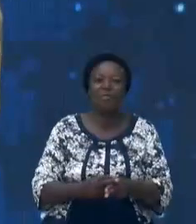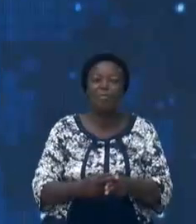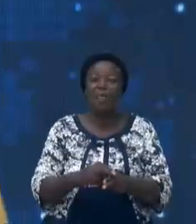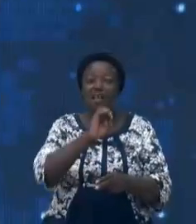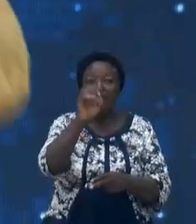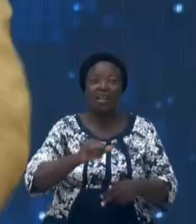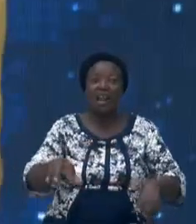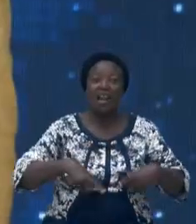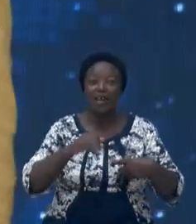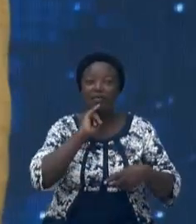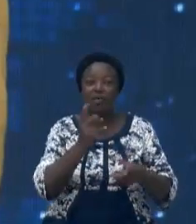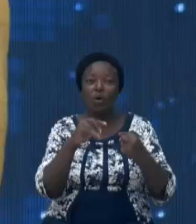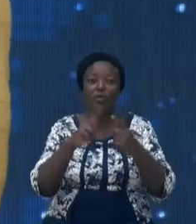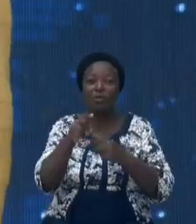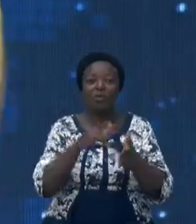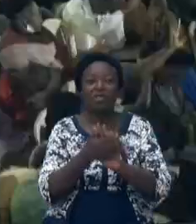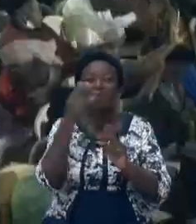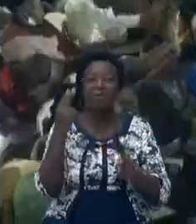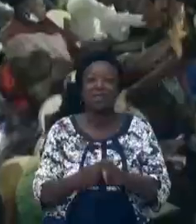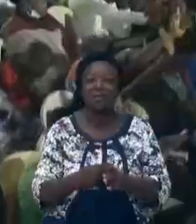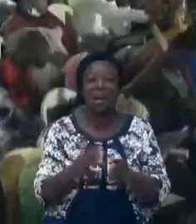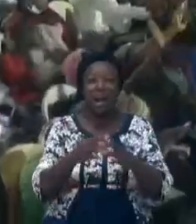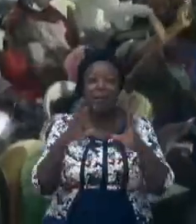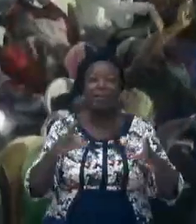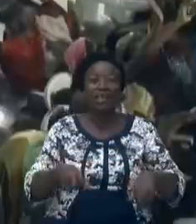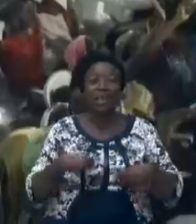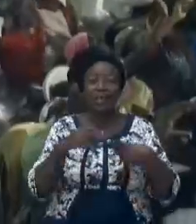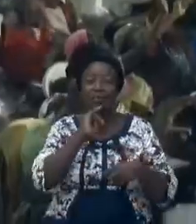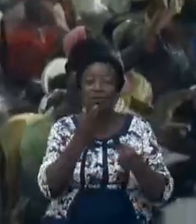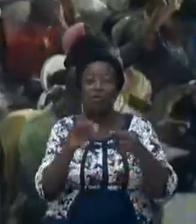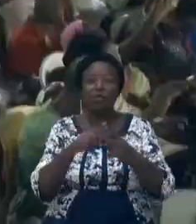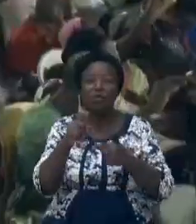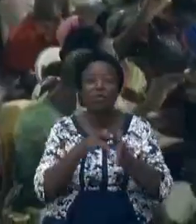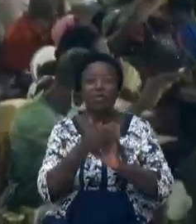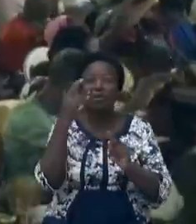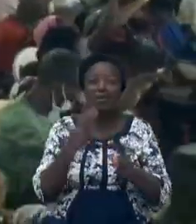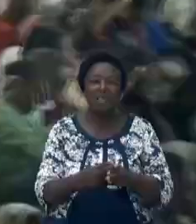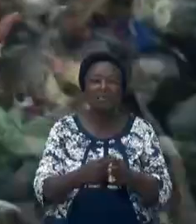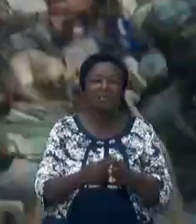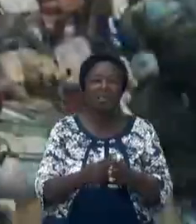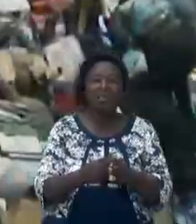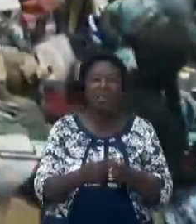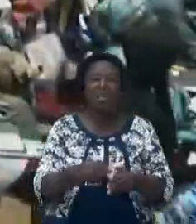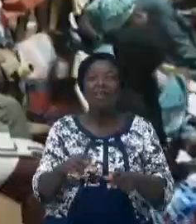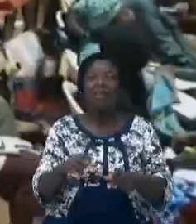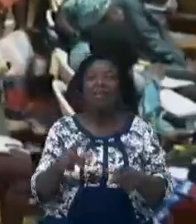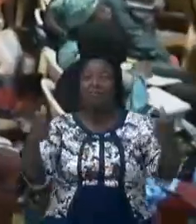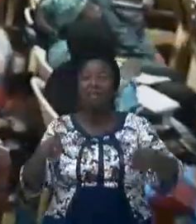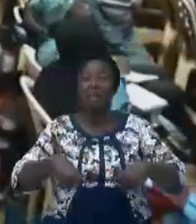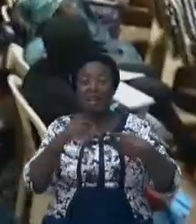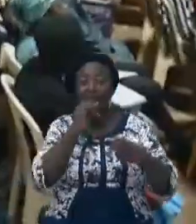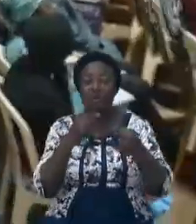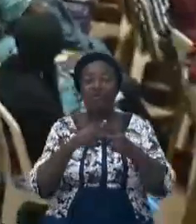la vie vient pour voir la vie éternelle eh bien pour toi la vie à beaune à